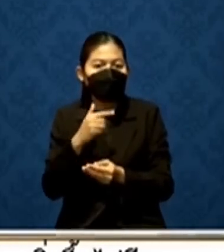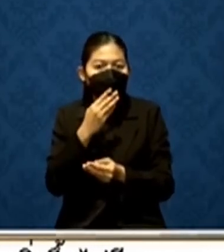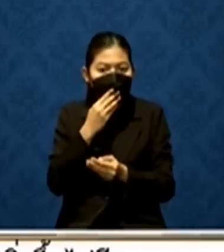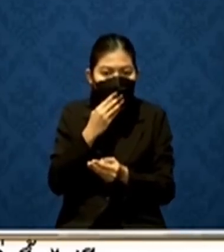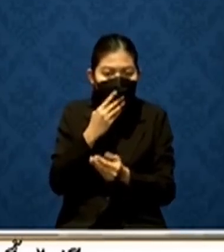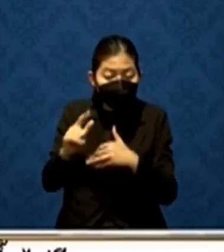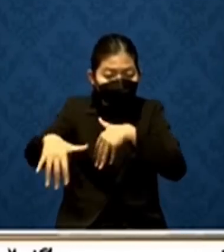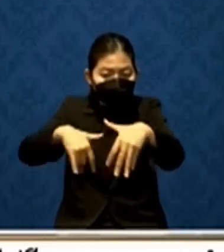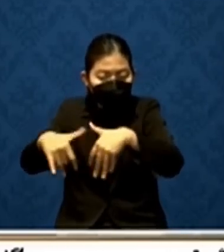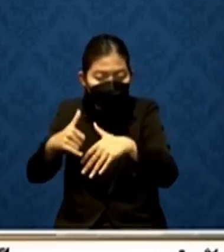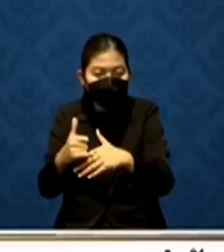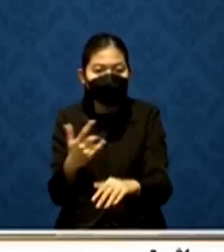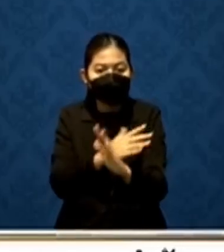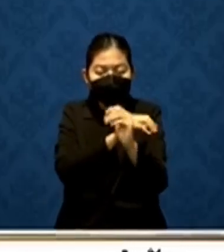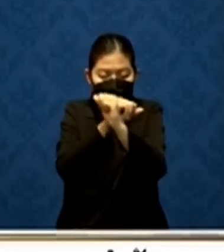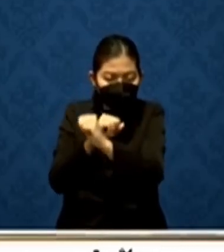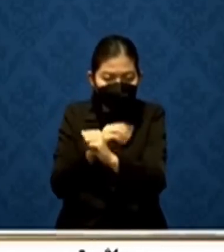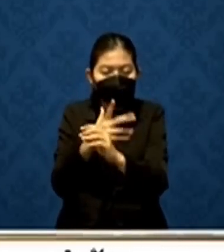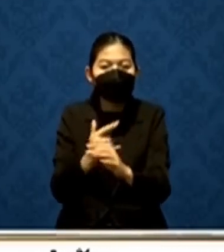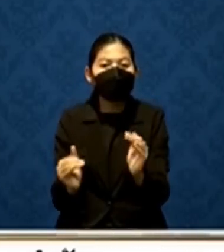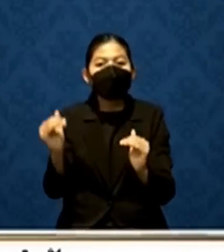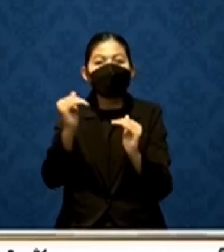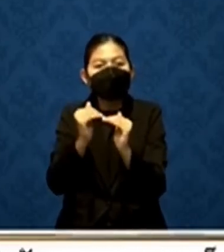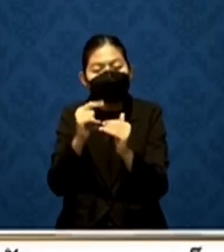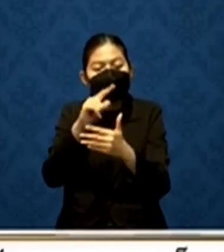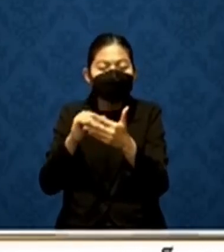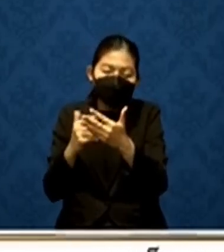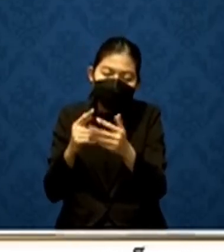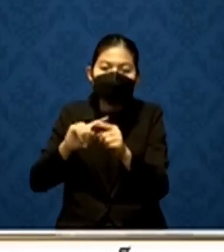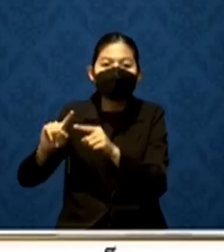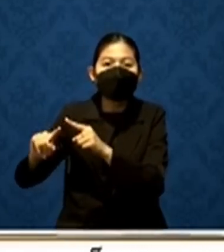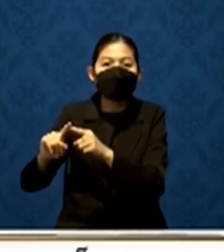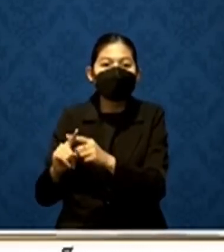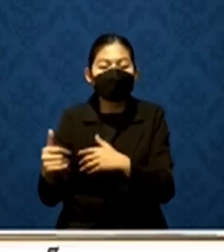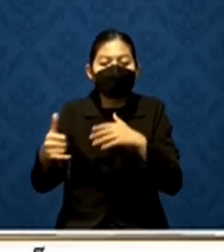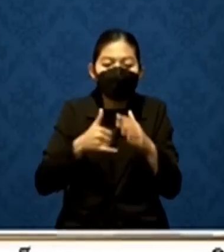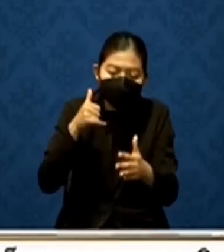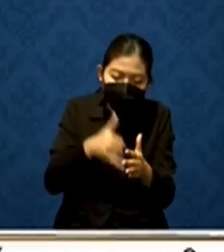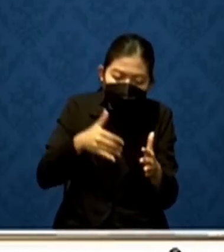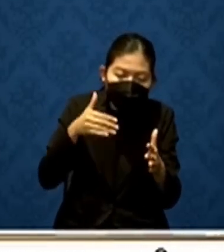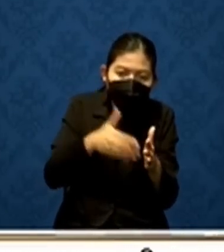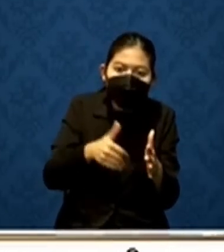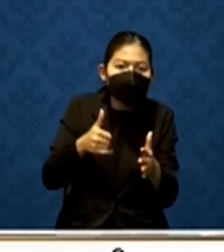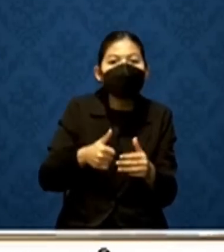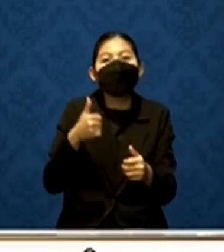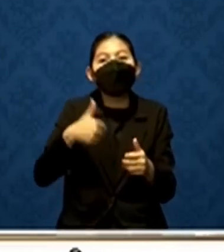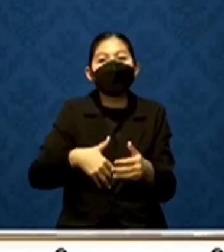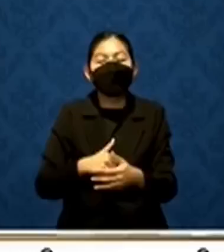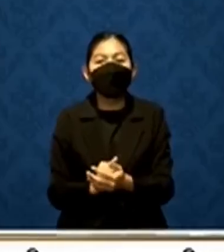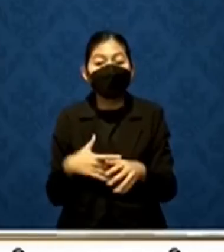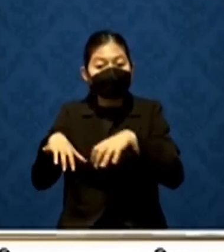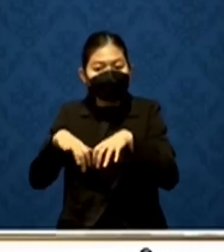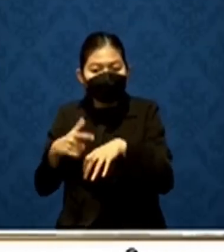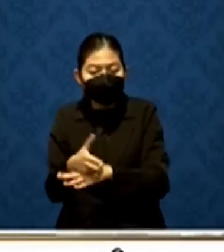ปิดกั้นเสรีภาพของสื่อมวลชนละเมิดสิทธิมนุษย์ชนก็ใช้งบประมาณเพื่อการจัดซื้อ